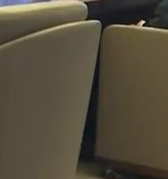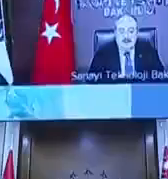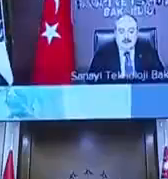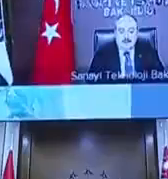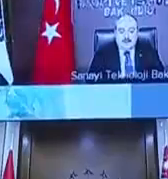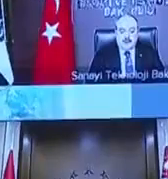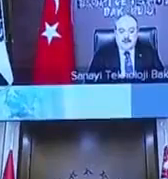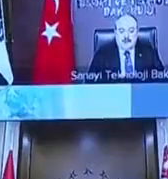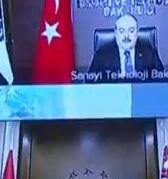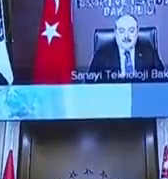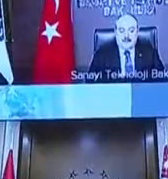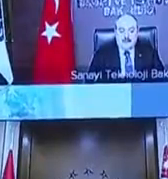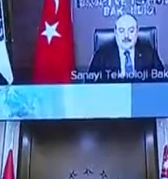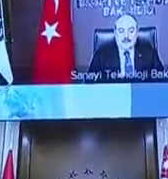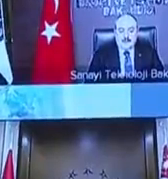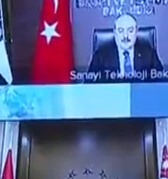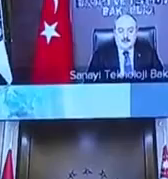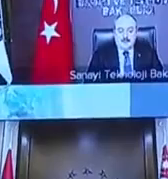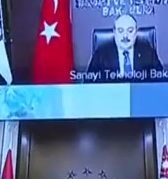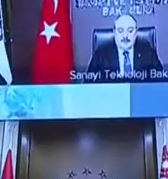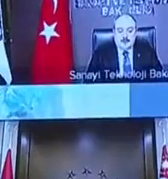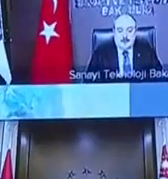temizliğinin veriyor kompozisyon